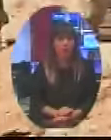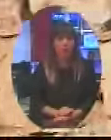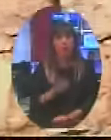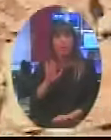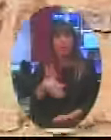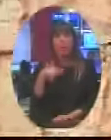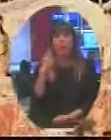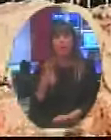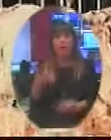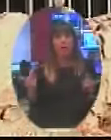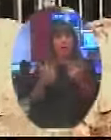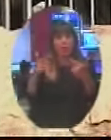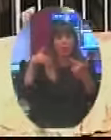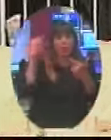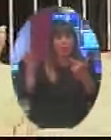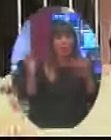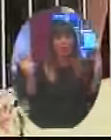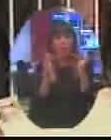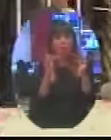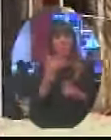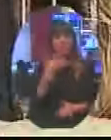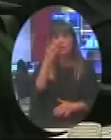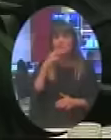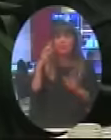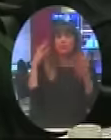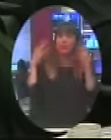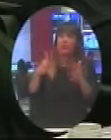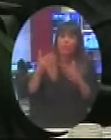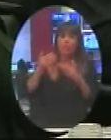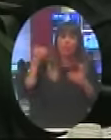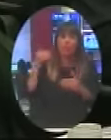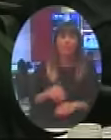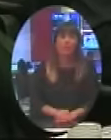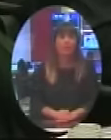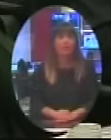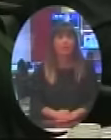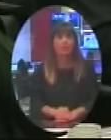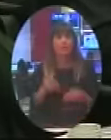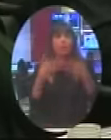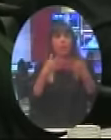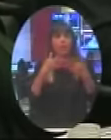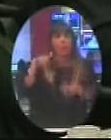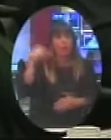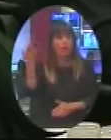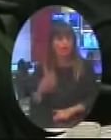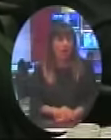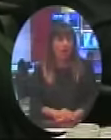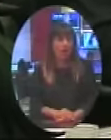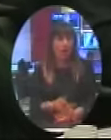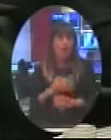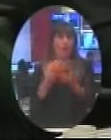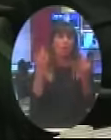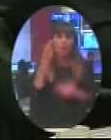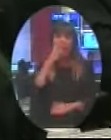שבמערכה הבאה אויבי ישראל ינסו לתקוף את העורף. באימות הבא ברור שהם ינסו לפגוע קודם